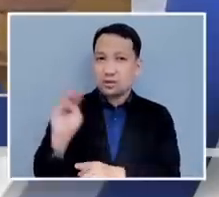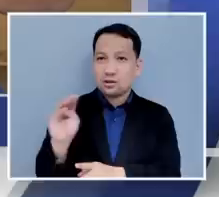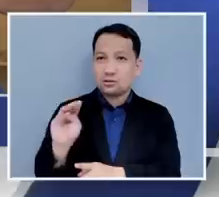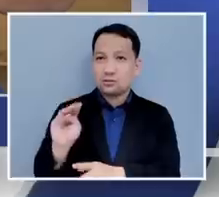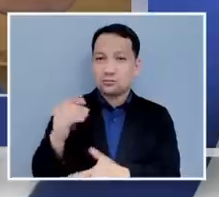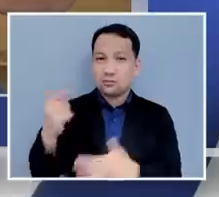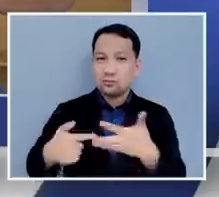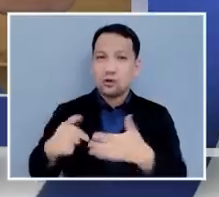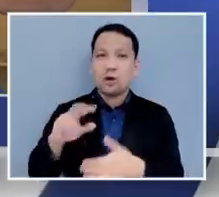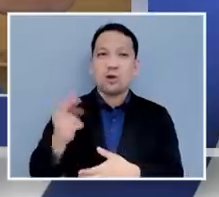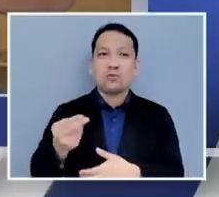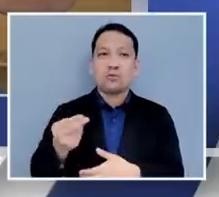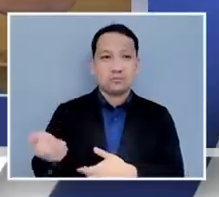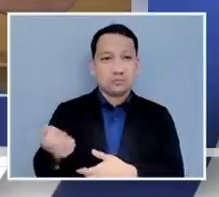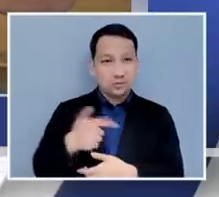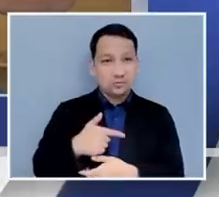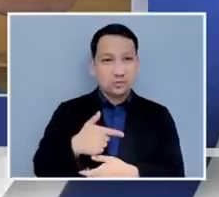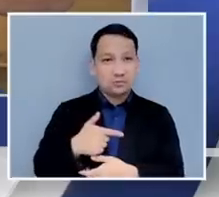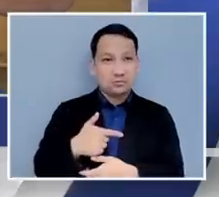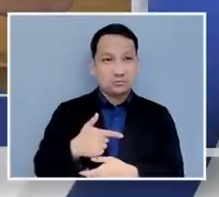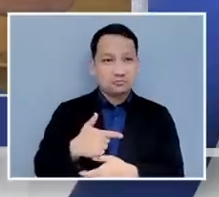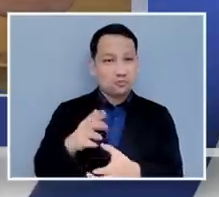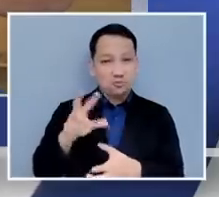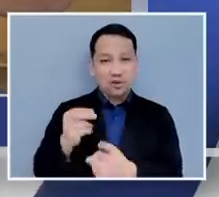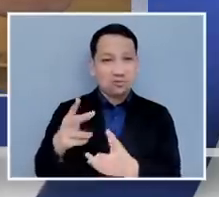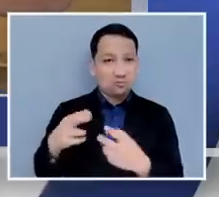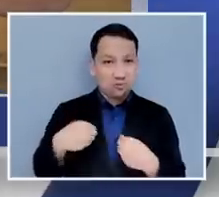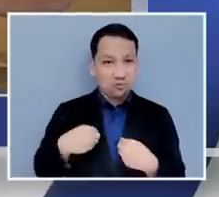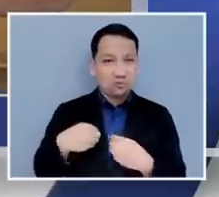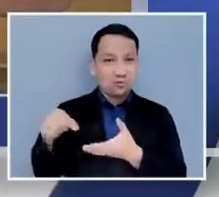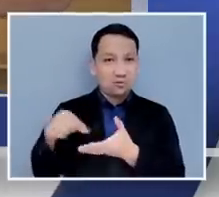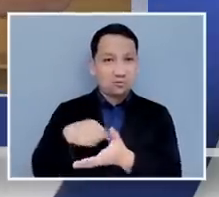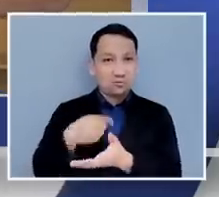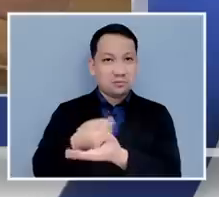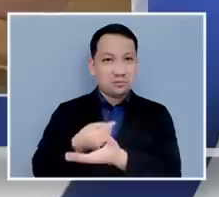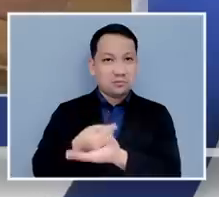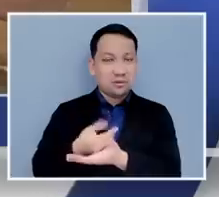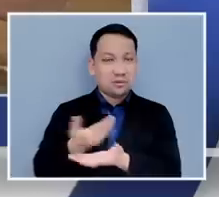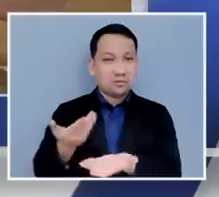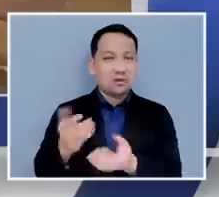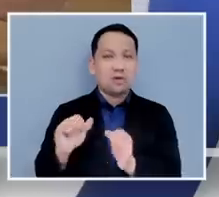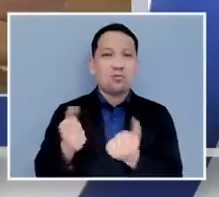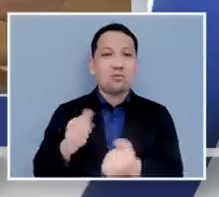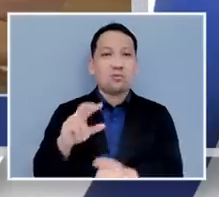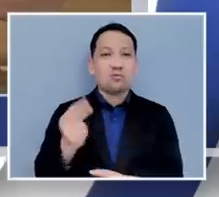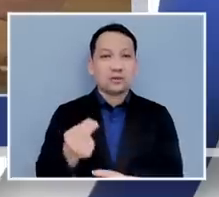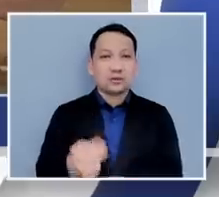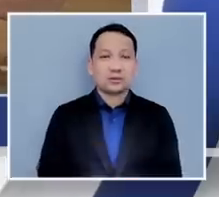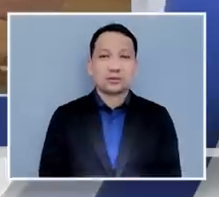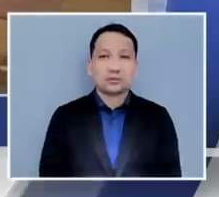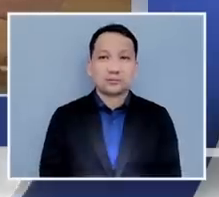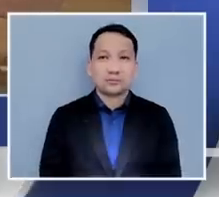naman matatanggap yung compensation na yun, yung kabayaran?